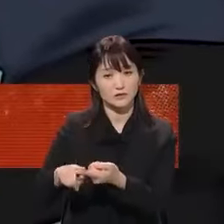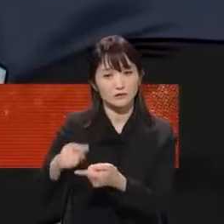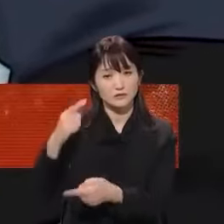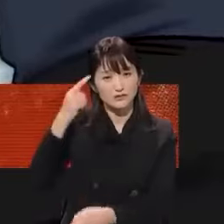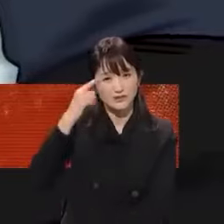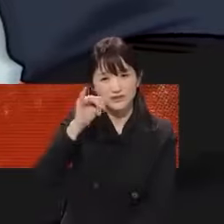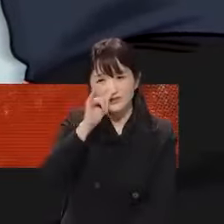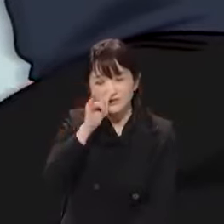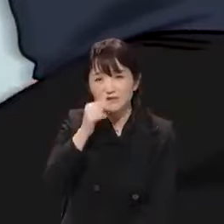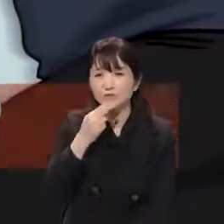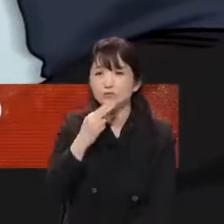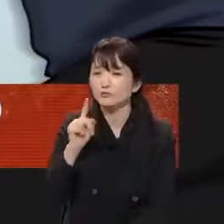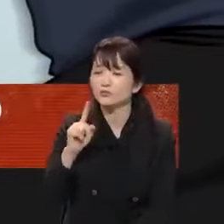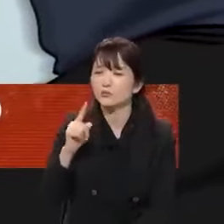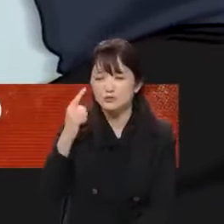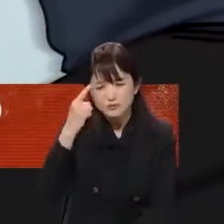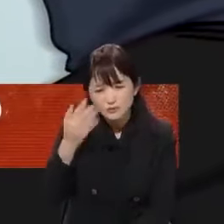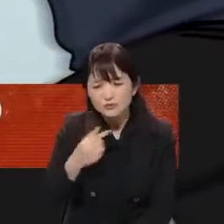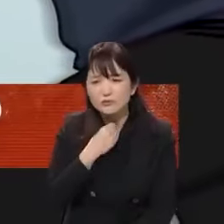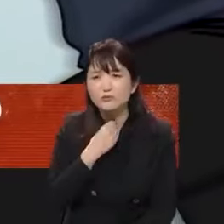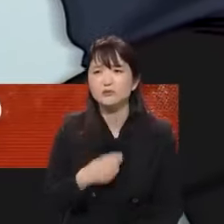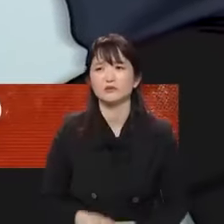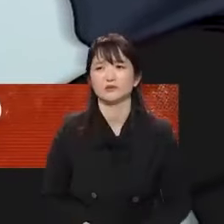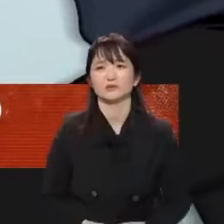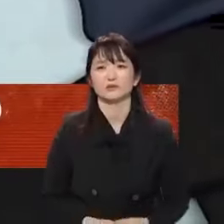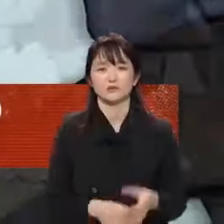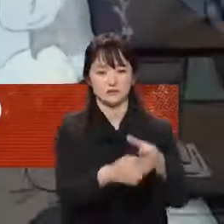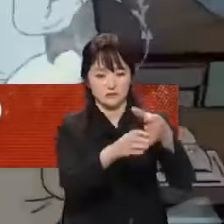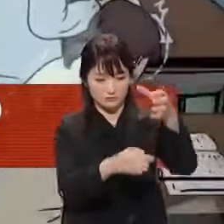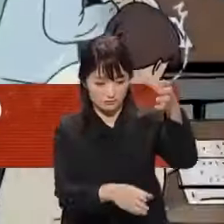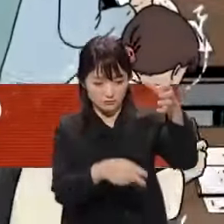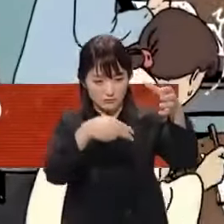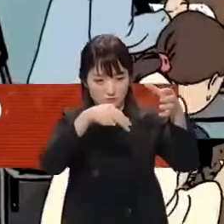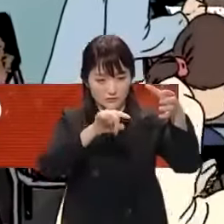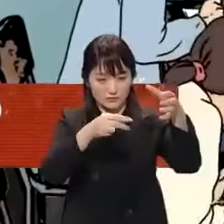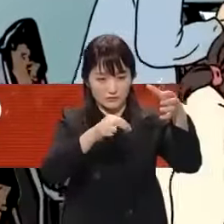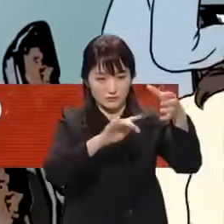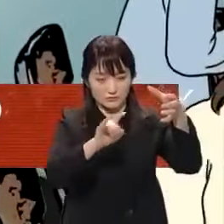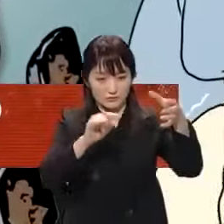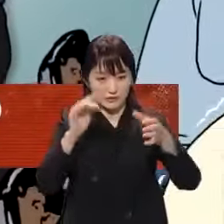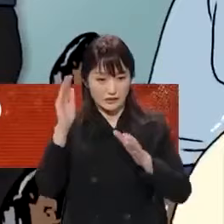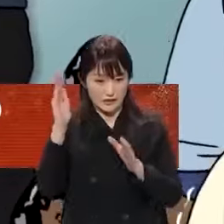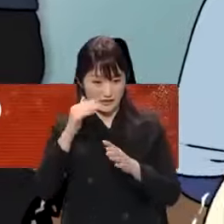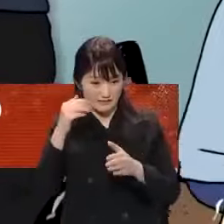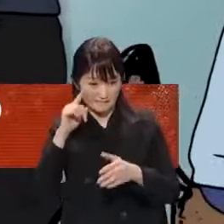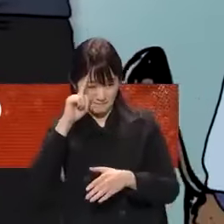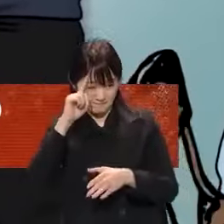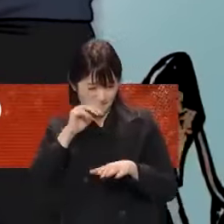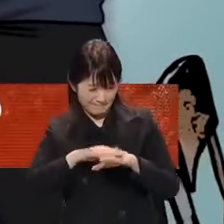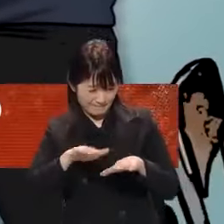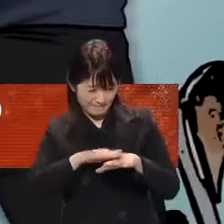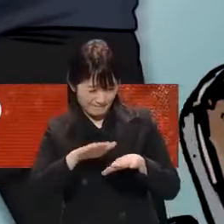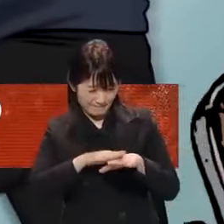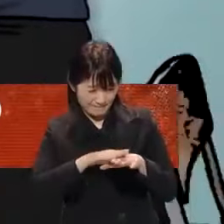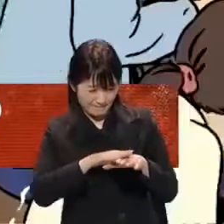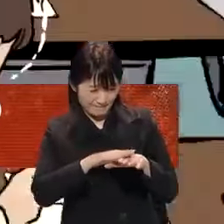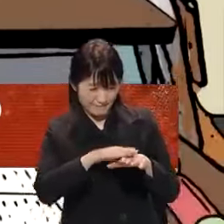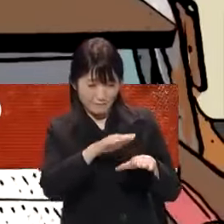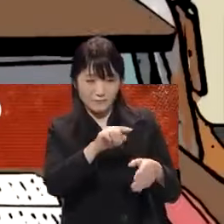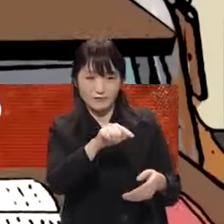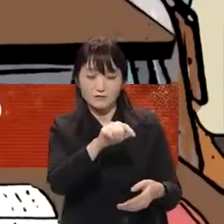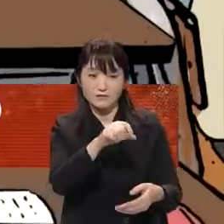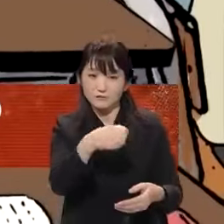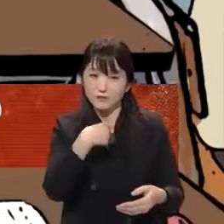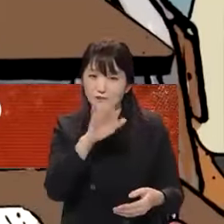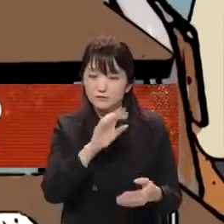저런 샌드백을 뭐 아이들 스트레스 풀어주려고 갖다 놨다는데 아이들은 전혀 그런 얘기를 지금 하고 있지 않고 둘은 둘이 이제 다른